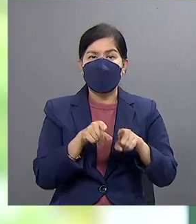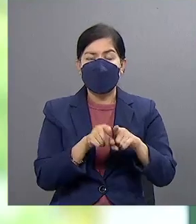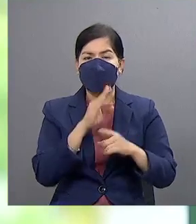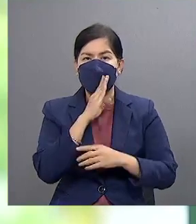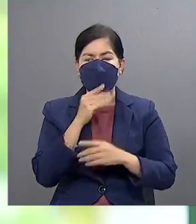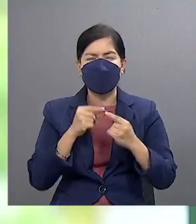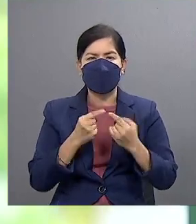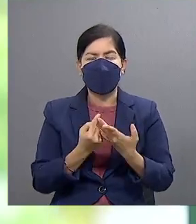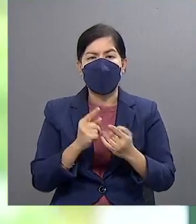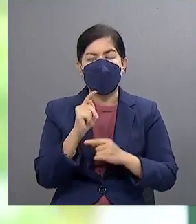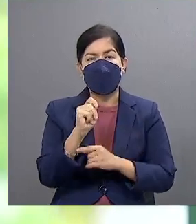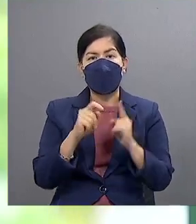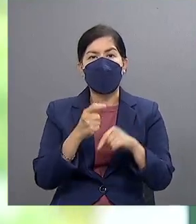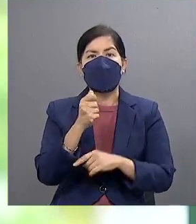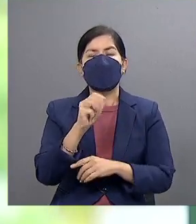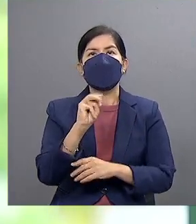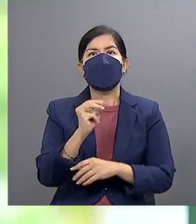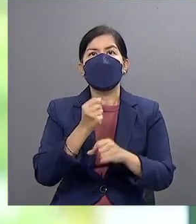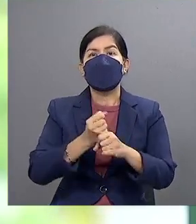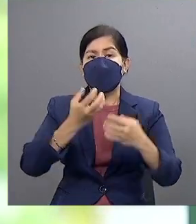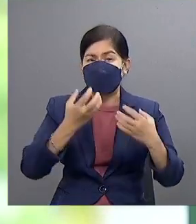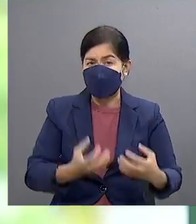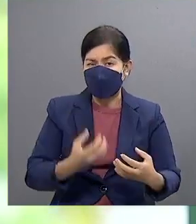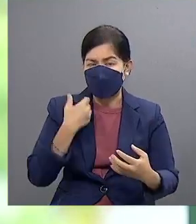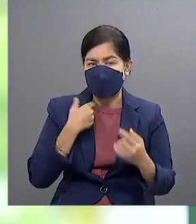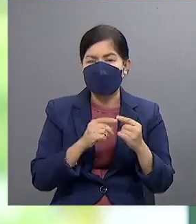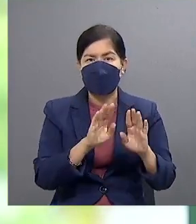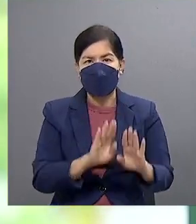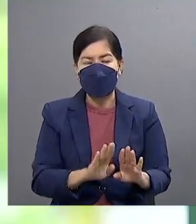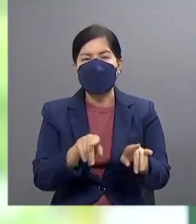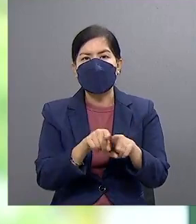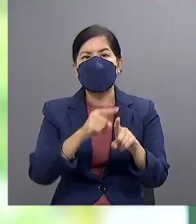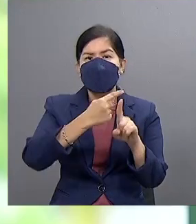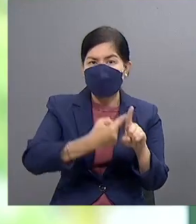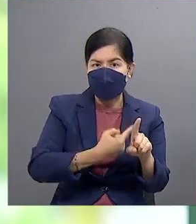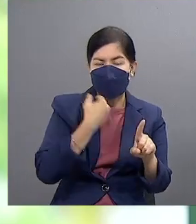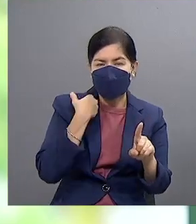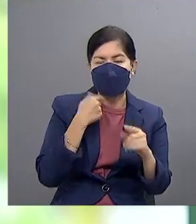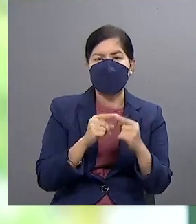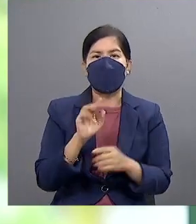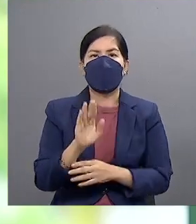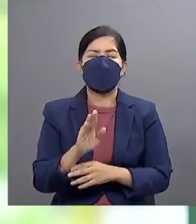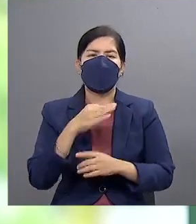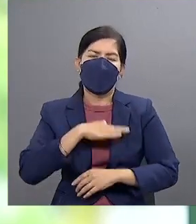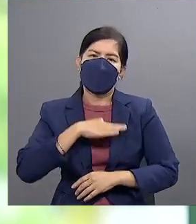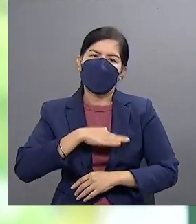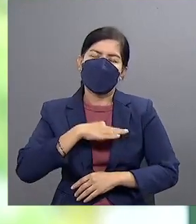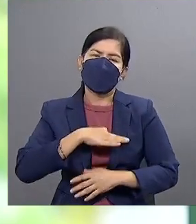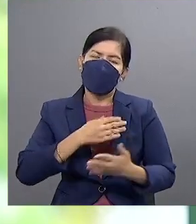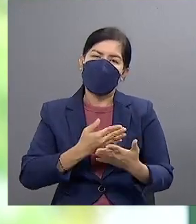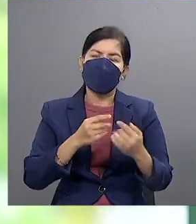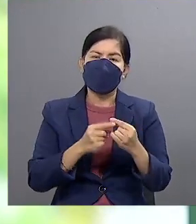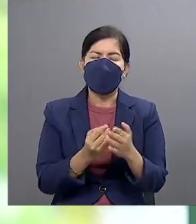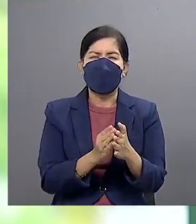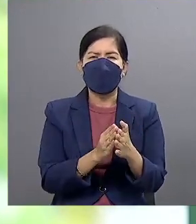ก็ได้ครับเพราะความเครียดในแบบที่เรียกว่าชั่วคราวก็จะทำให้ต่อมหมวกไตล้าชั่วคราวเหมือนกันคุณผู้ชมลองนึกภาพง่ายๆนะ